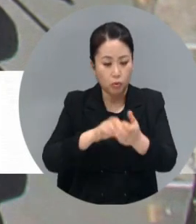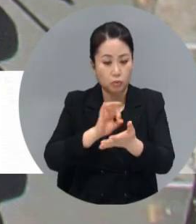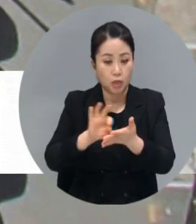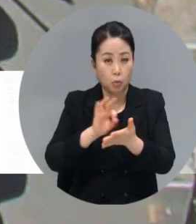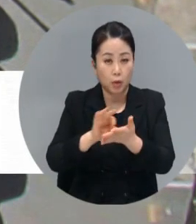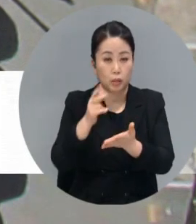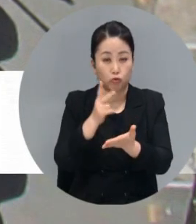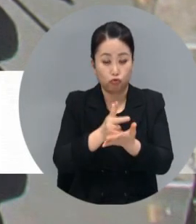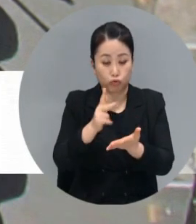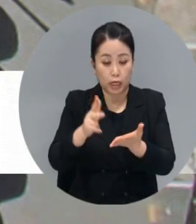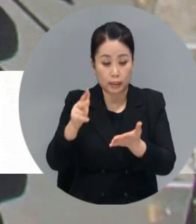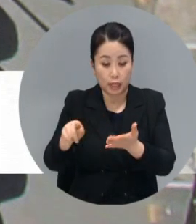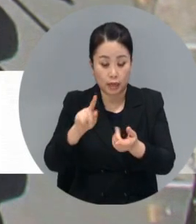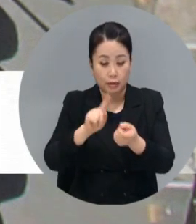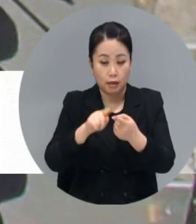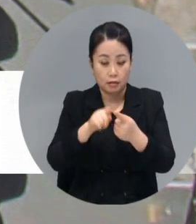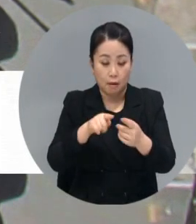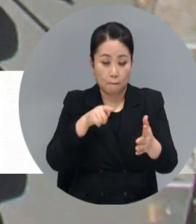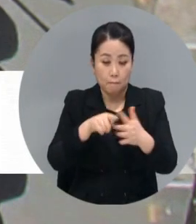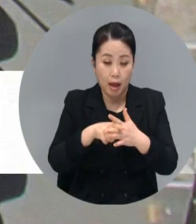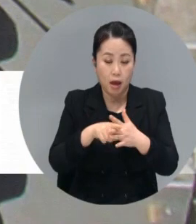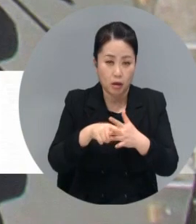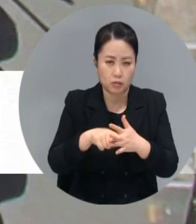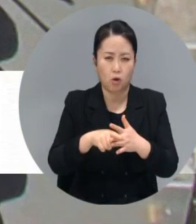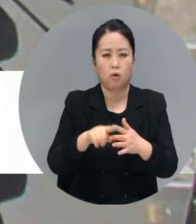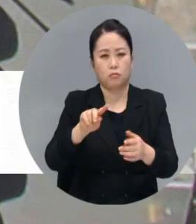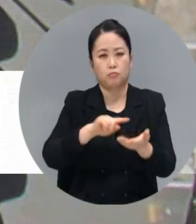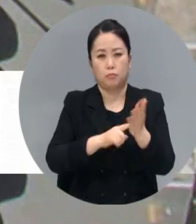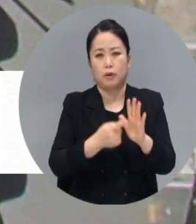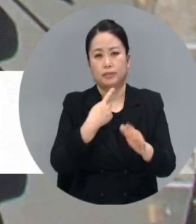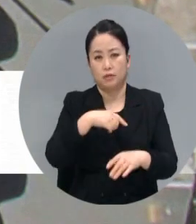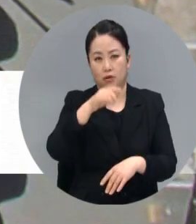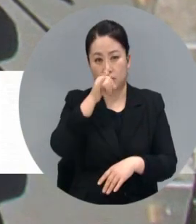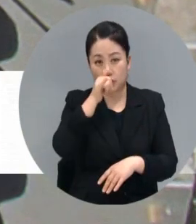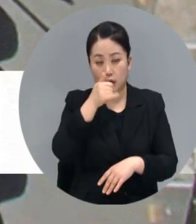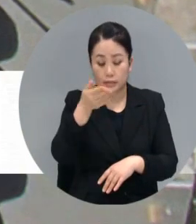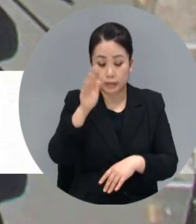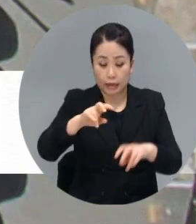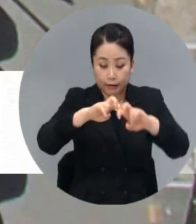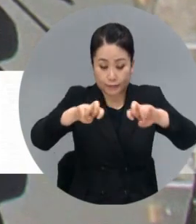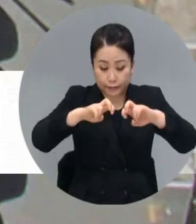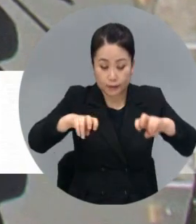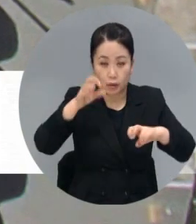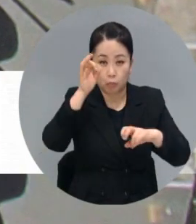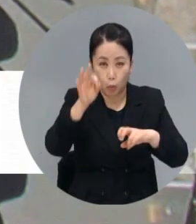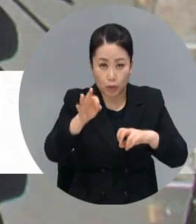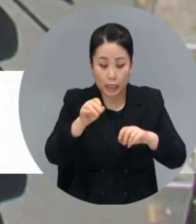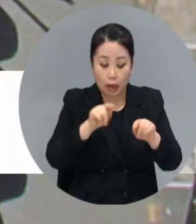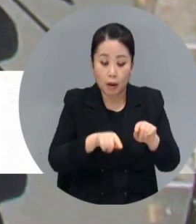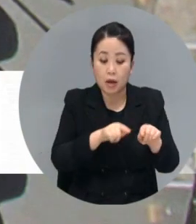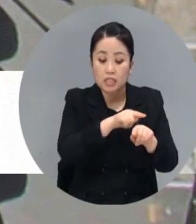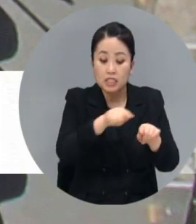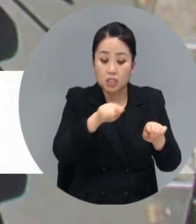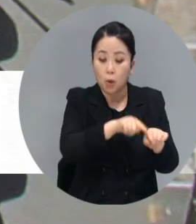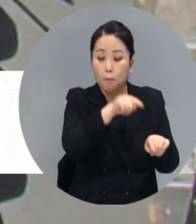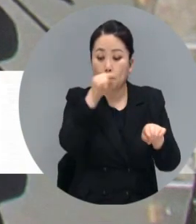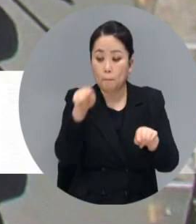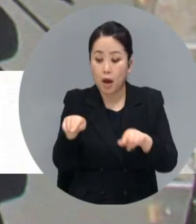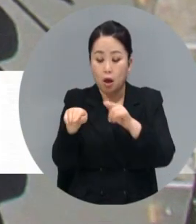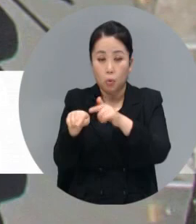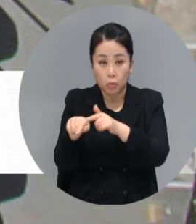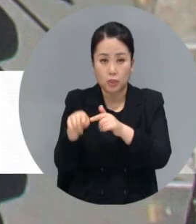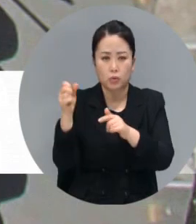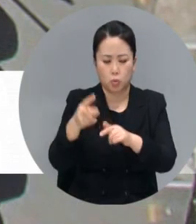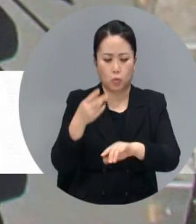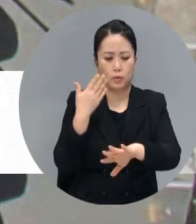단독 보도해드렸습니다. 취재를 더 이어가 봤더니 이곳에서 불과 직선 거리 100m 거리에 또